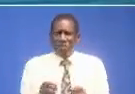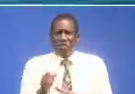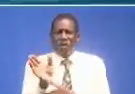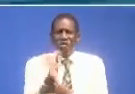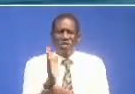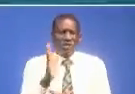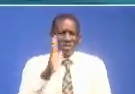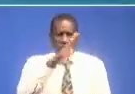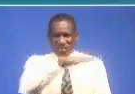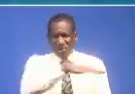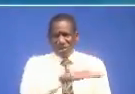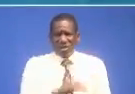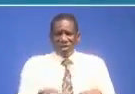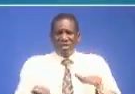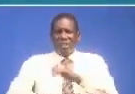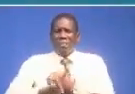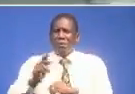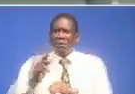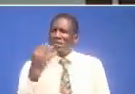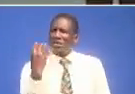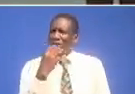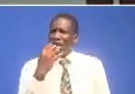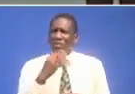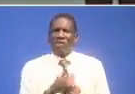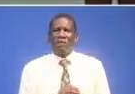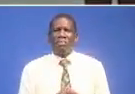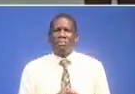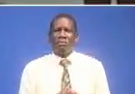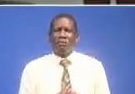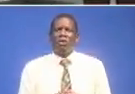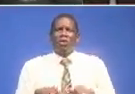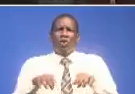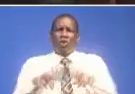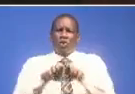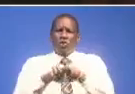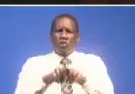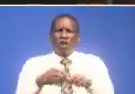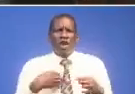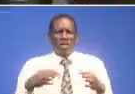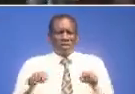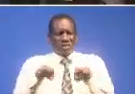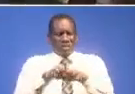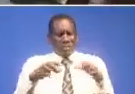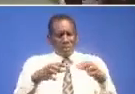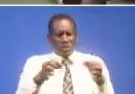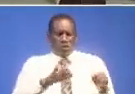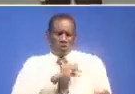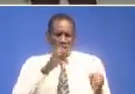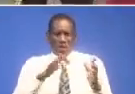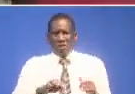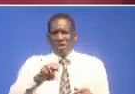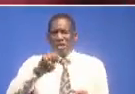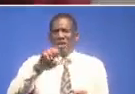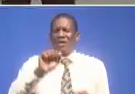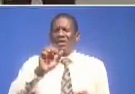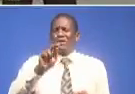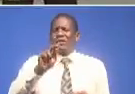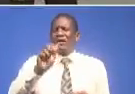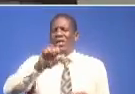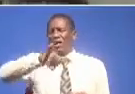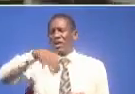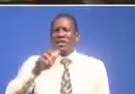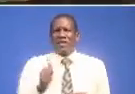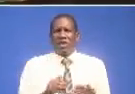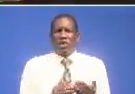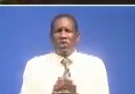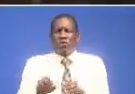Alhamisi jioni, naibu rais Rigathi Gachagua pia alikuwa na ujumbe sawa kwa gavana Sakaja kupitia mtandao